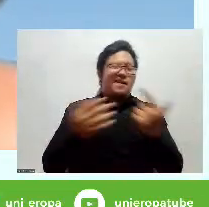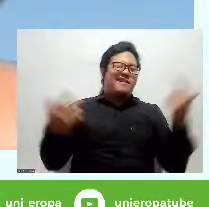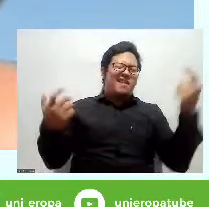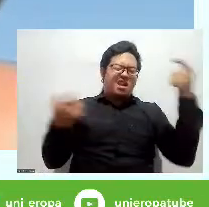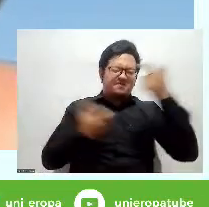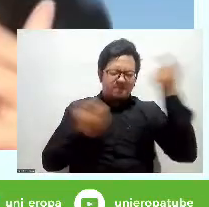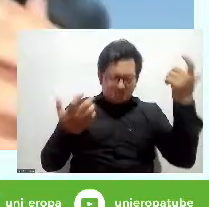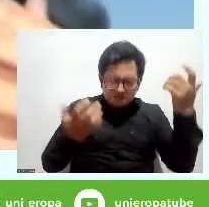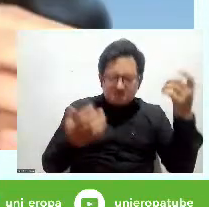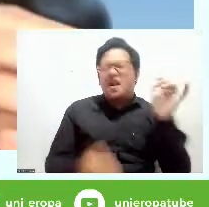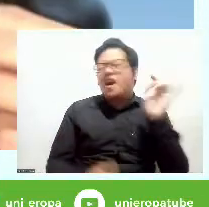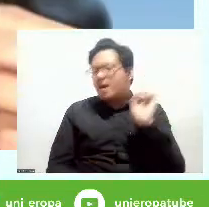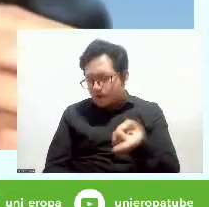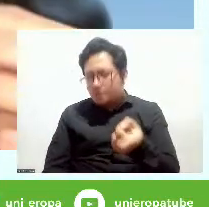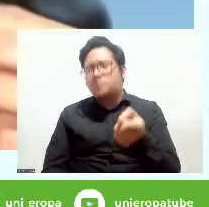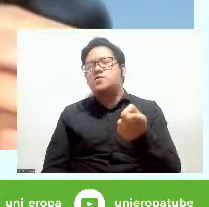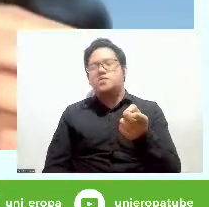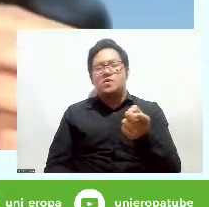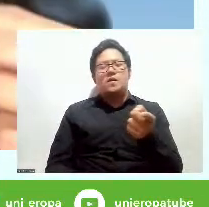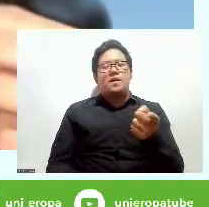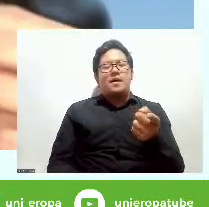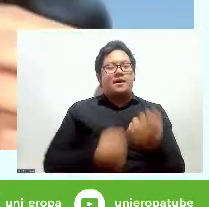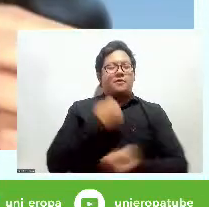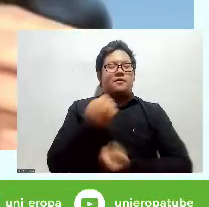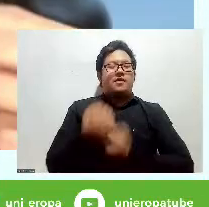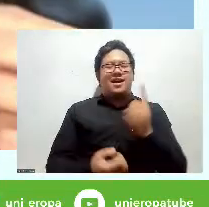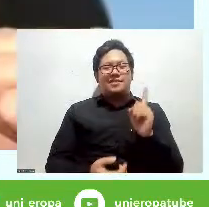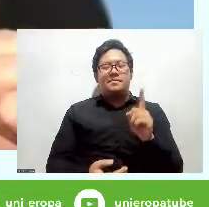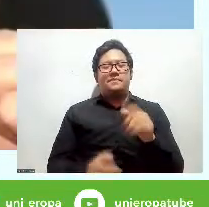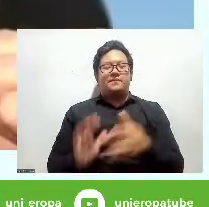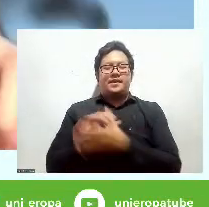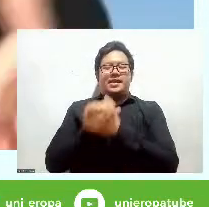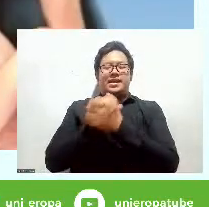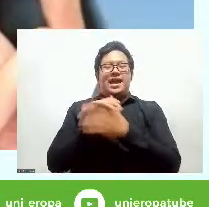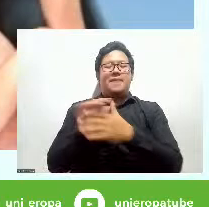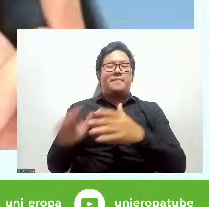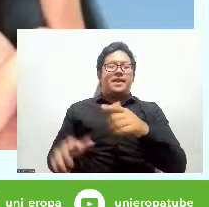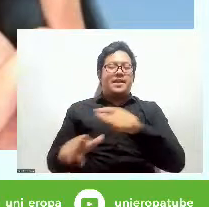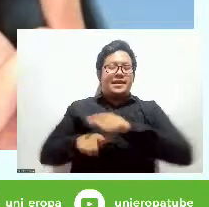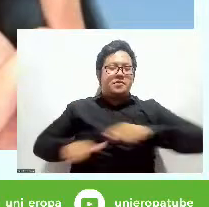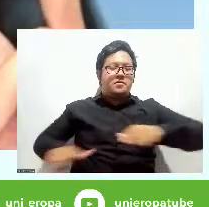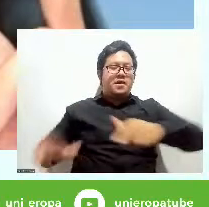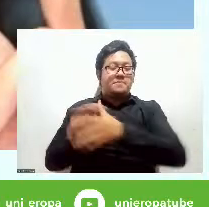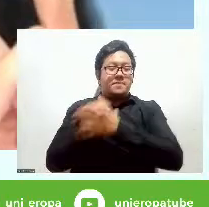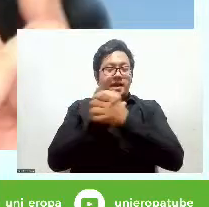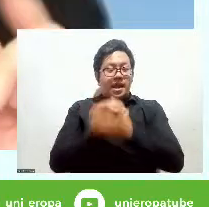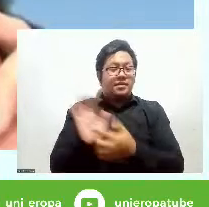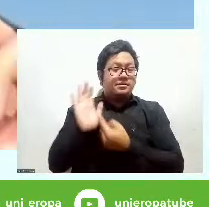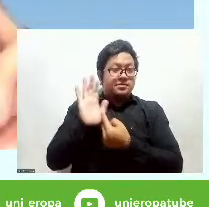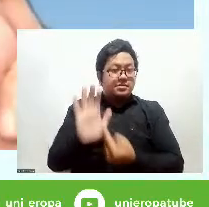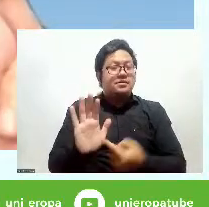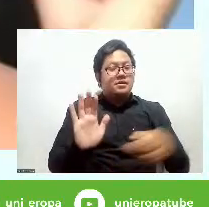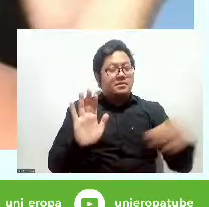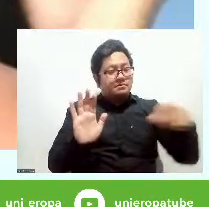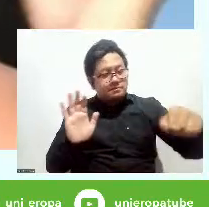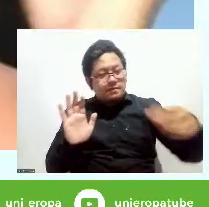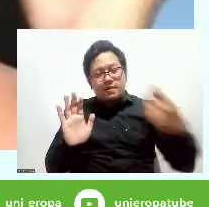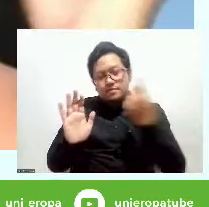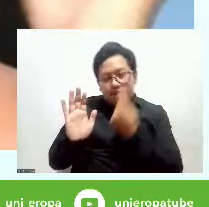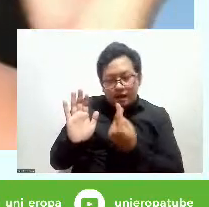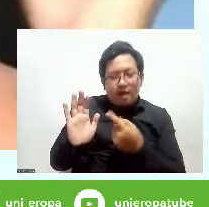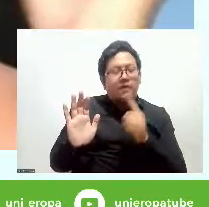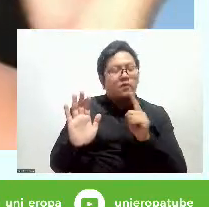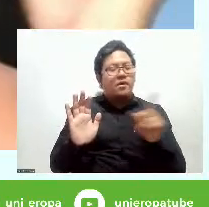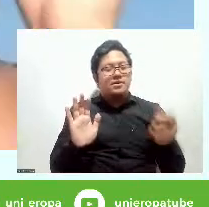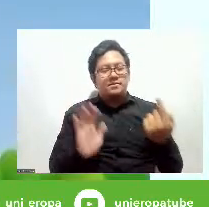karena perkenalkan akan lingkungan dan menganggap bahwa lingkungan ini buah kewajiban bukan pilihan untuk menjaga